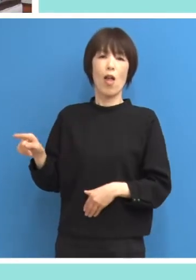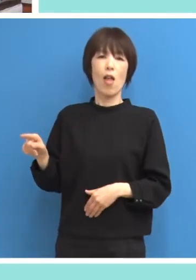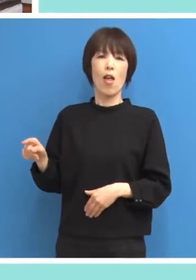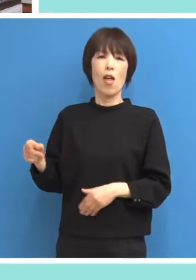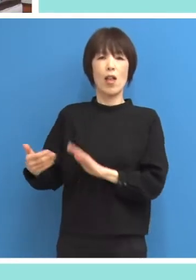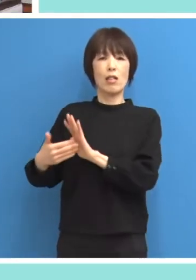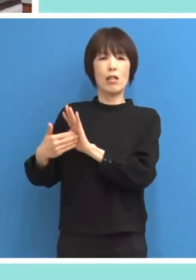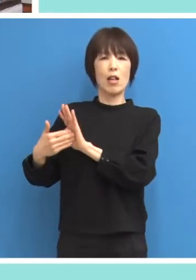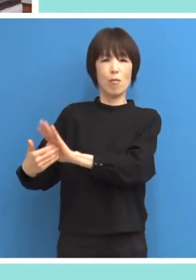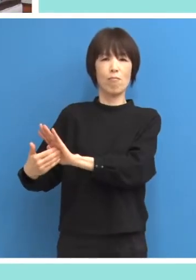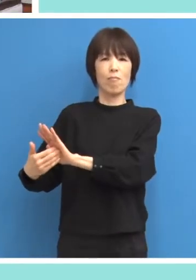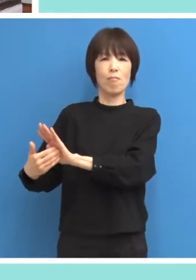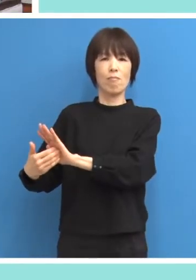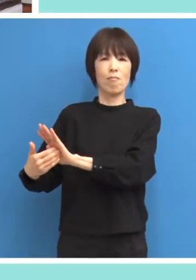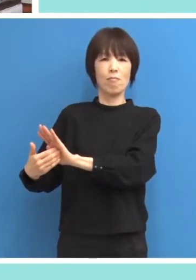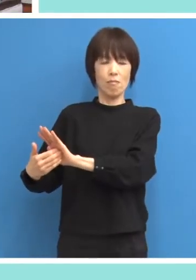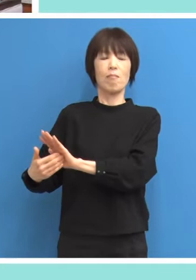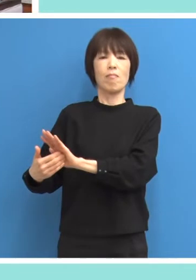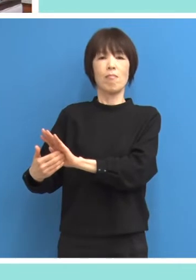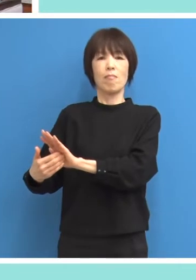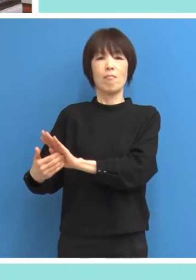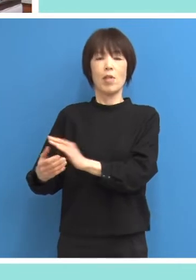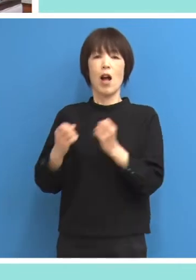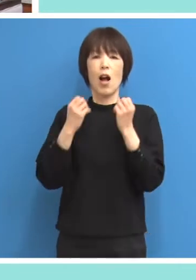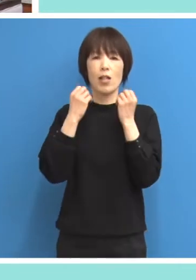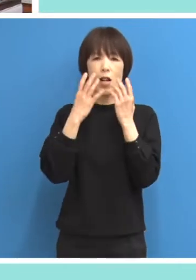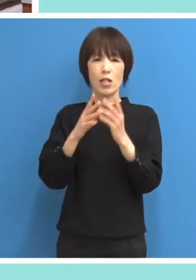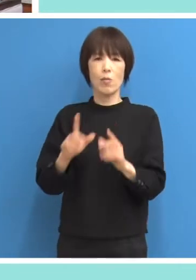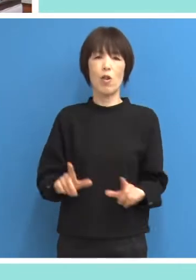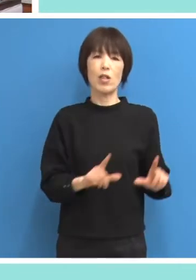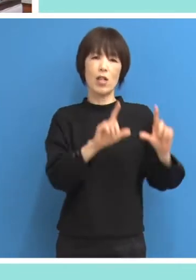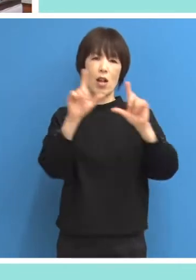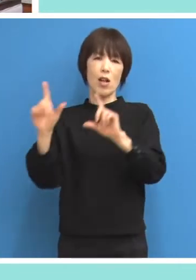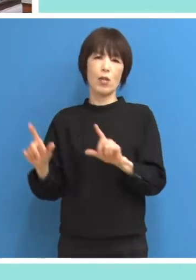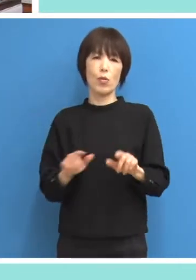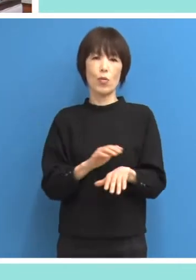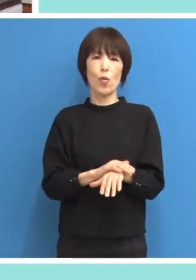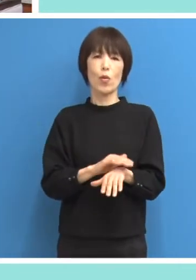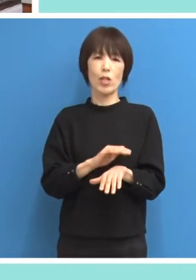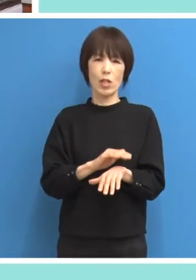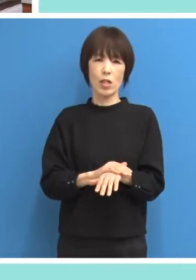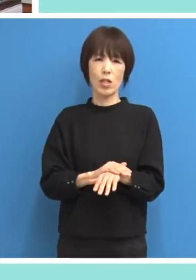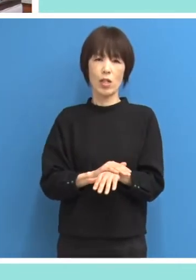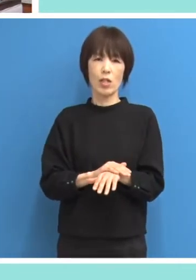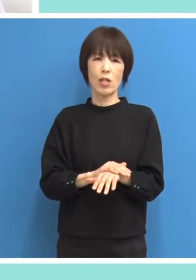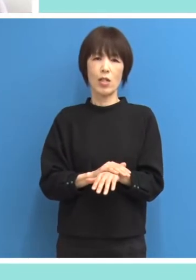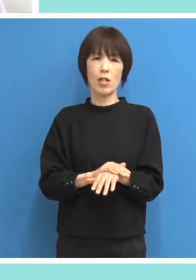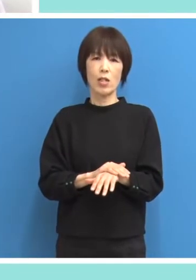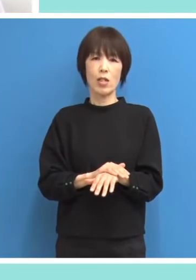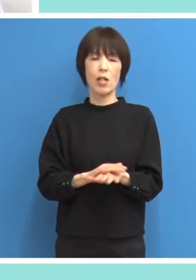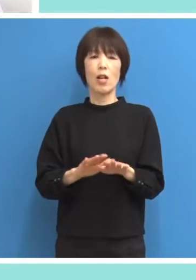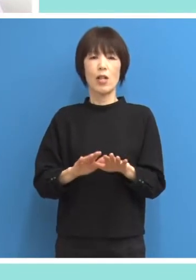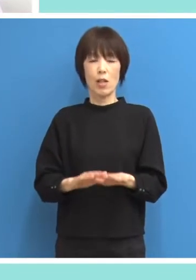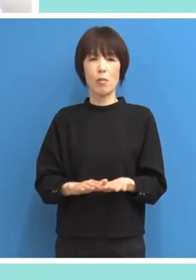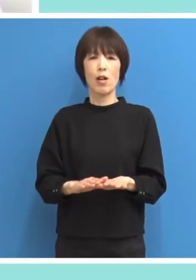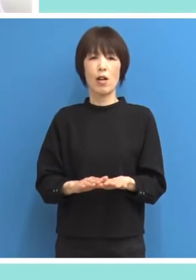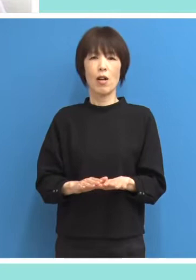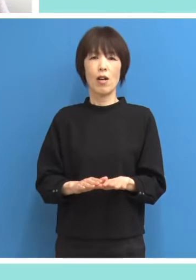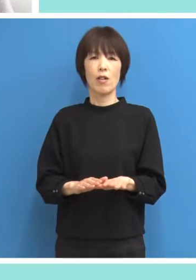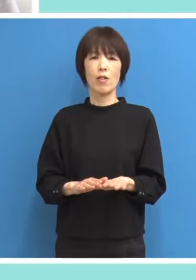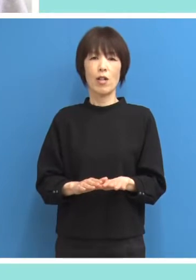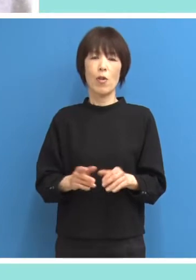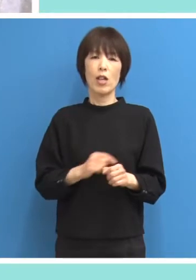で遮断をして、日常生活、新しい生活様式というのがですね、本当にこうや